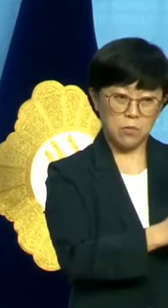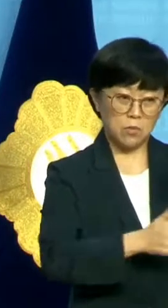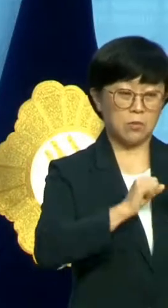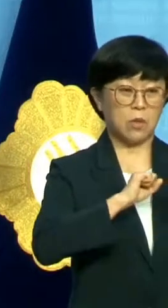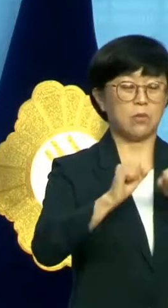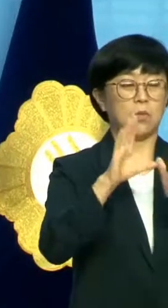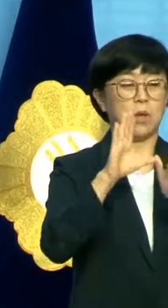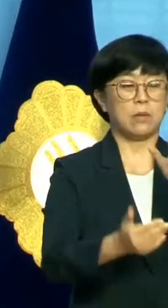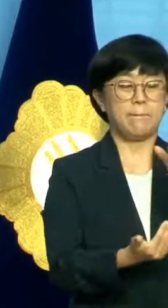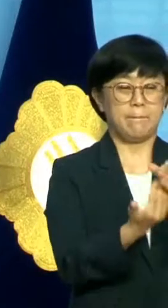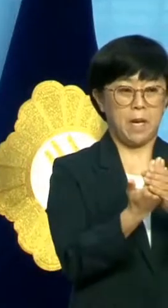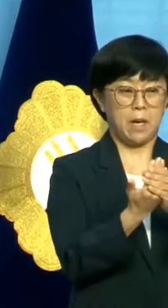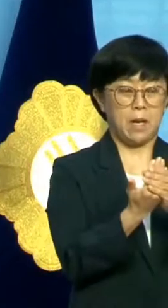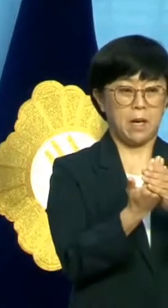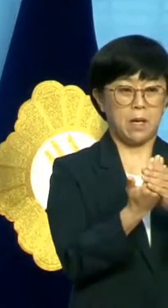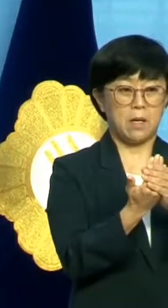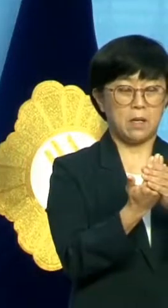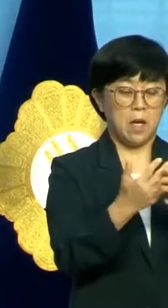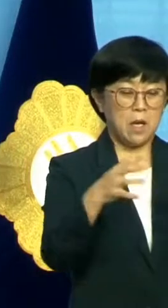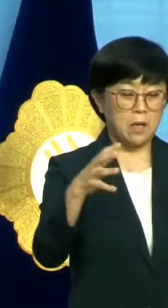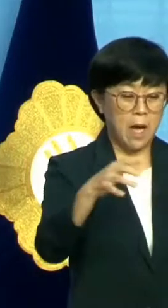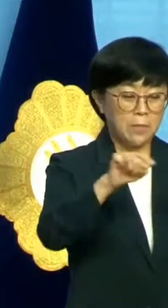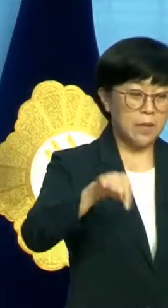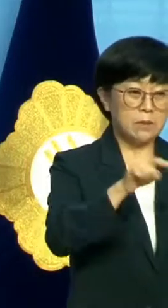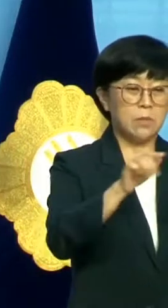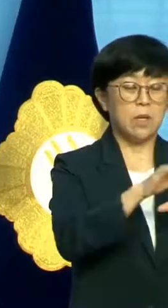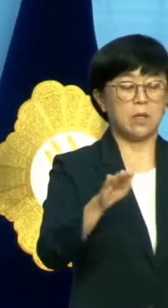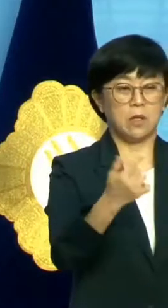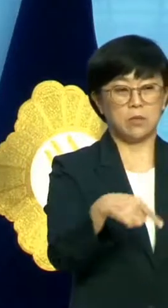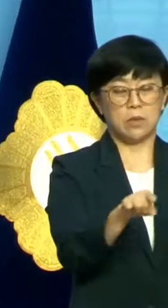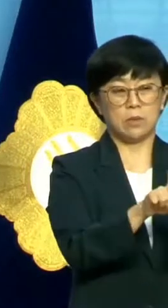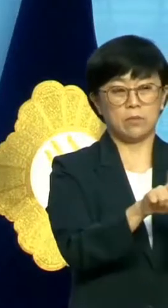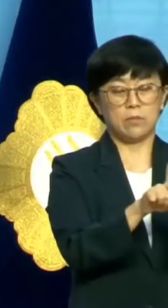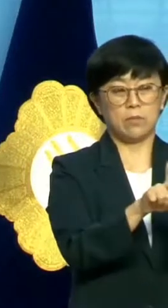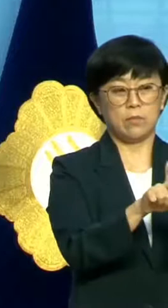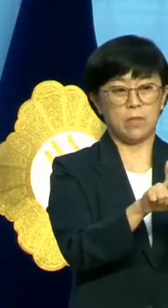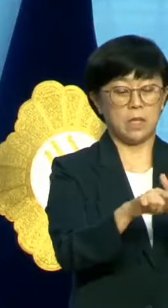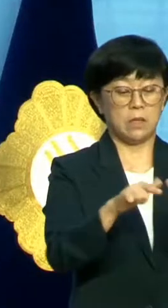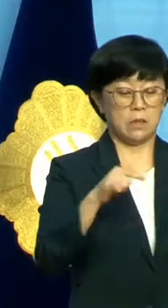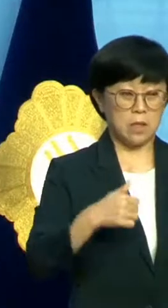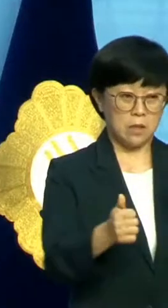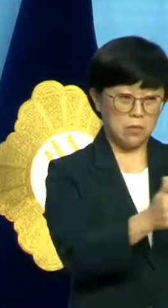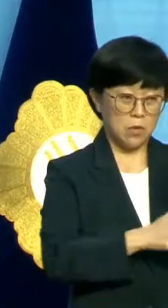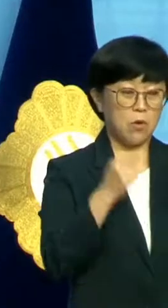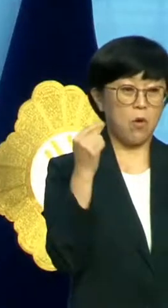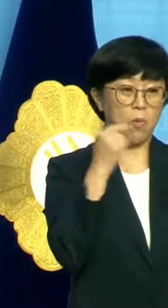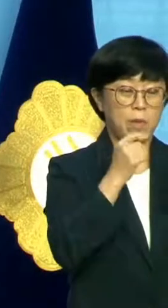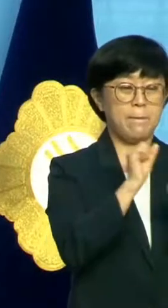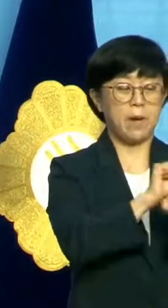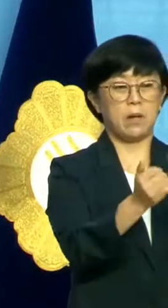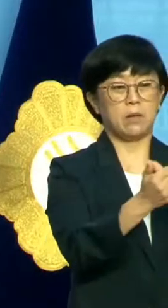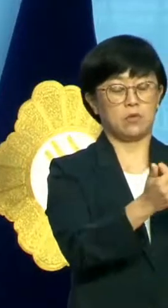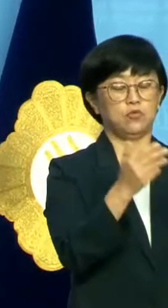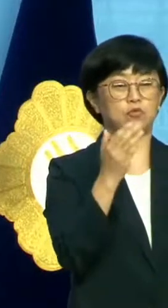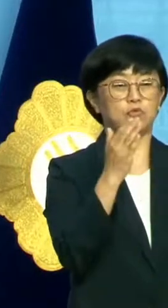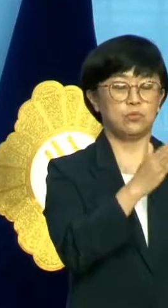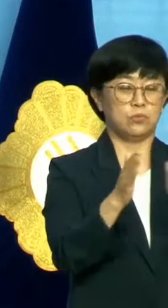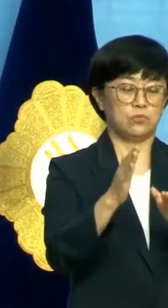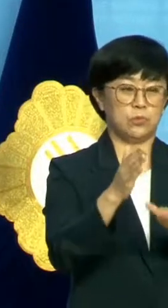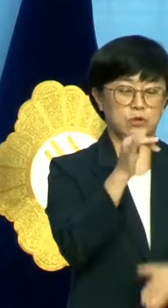과정에서 발생할 수 있는 과밀 집 상태를 해소하기 위하여 상임위원회 별로 엄격한 방역 대책을 준비 중에